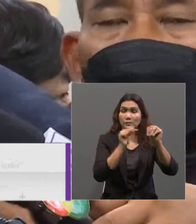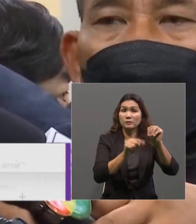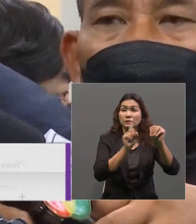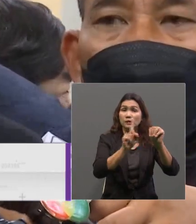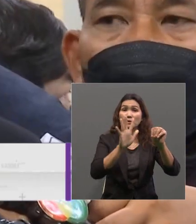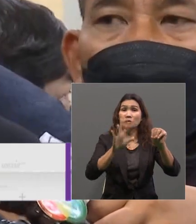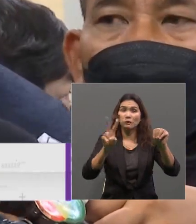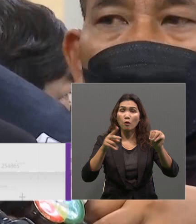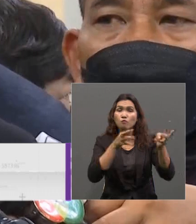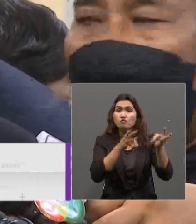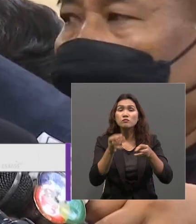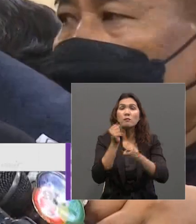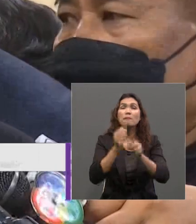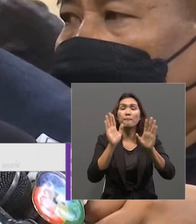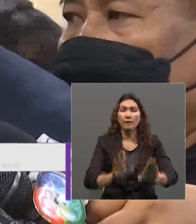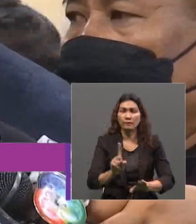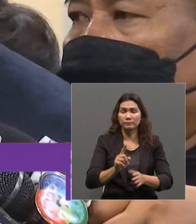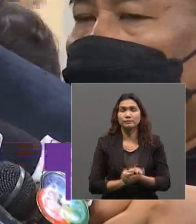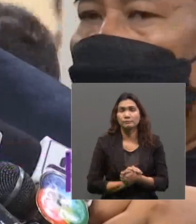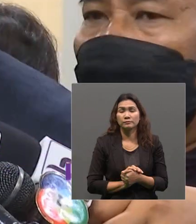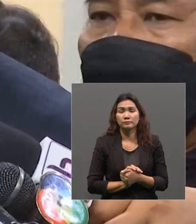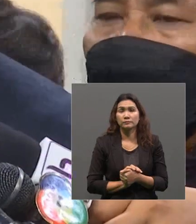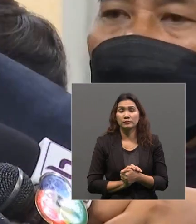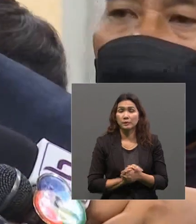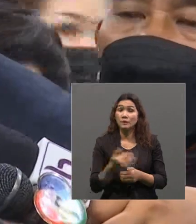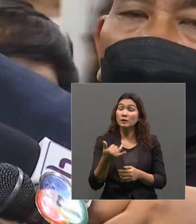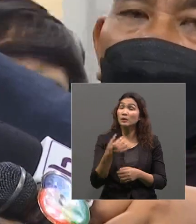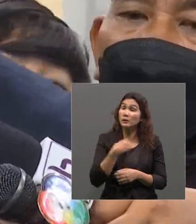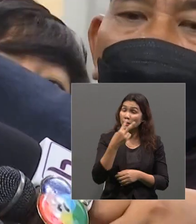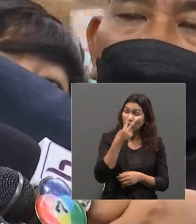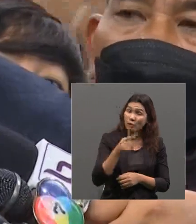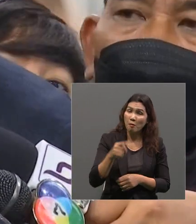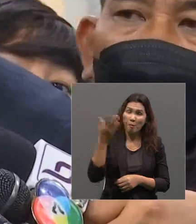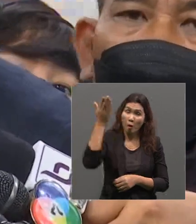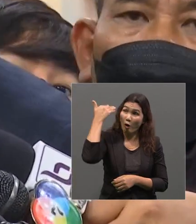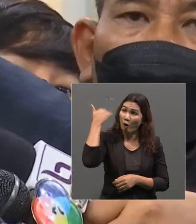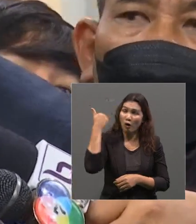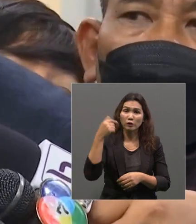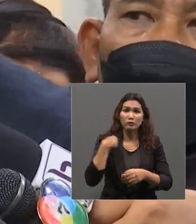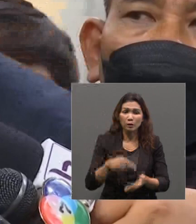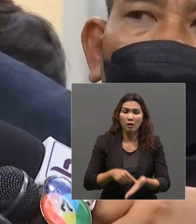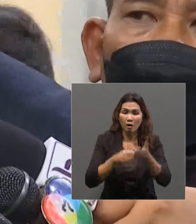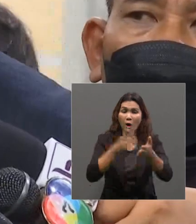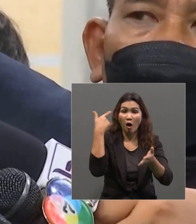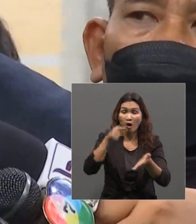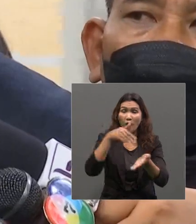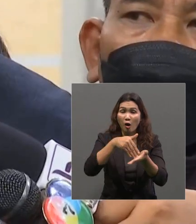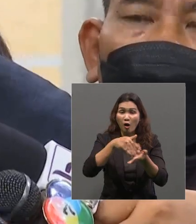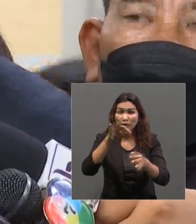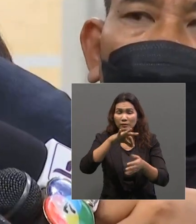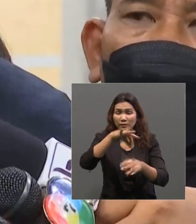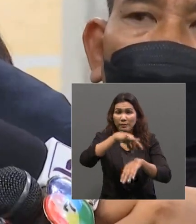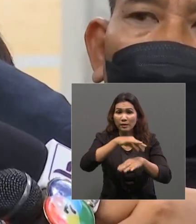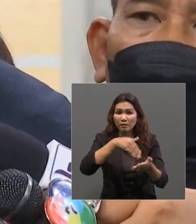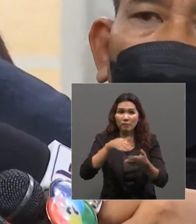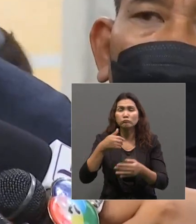ติอย่างไรนะครับ เห็นทางฝ่ายค้านก็น่าจะหยิบเรื่องที่เคยยื่นถอดถอนท่านไปมาอภิปรายอีกร